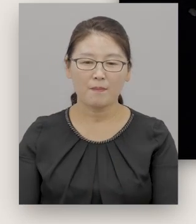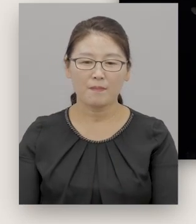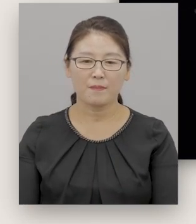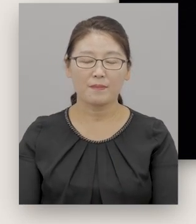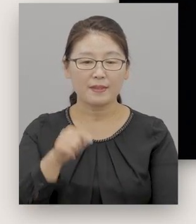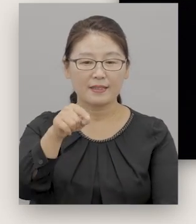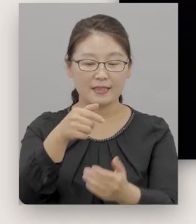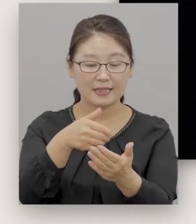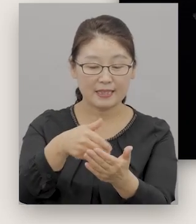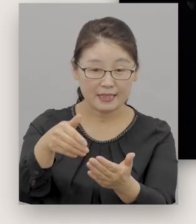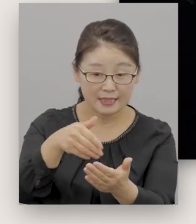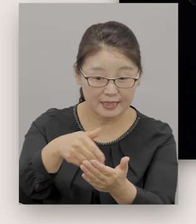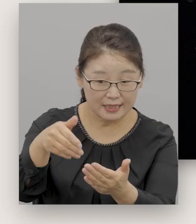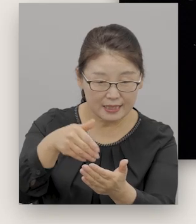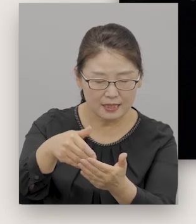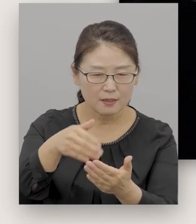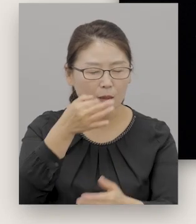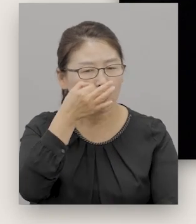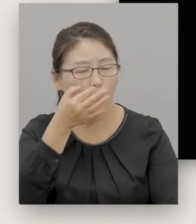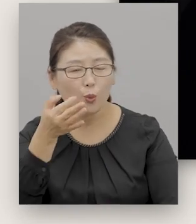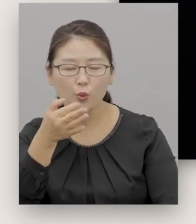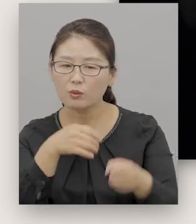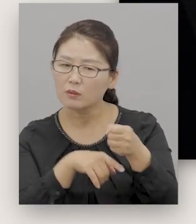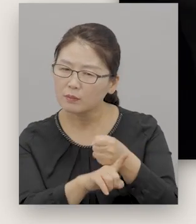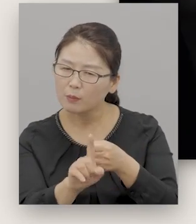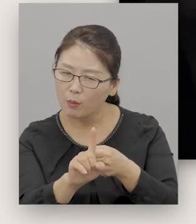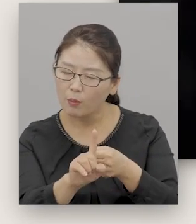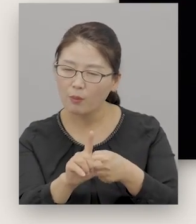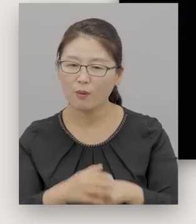작업이 얘기하고 있는 다양한 어떤 상징주의적인 그리고 또 약간